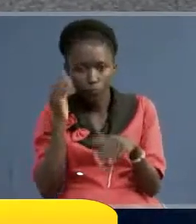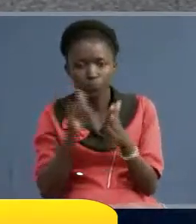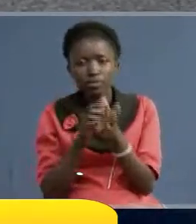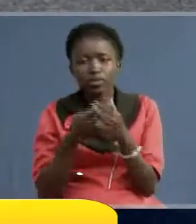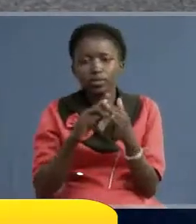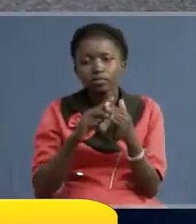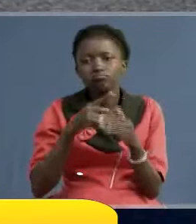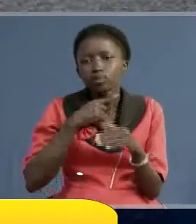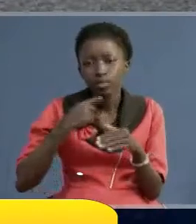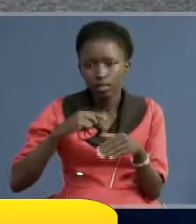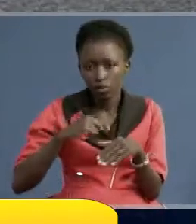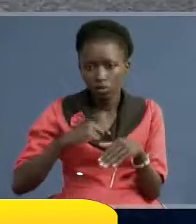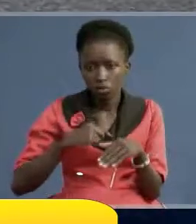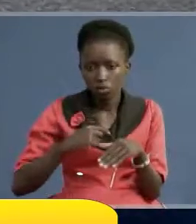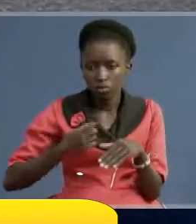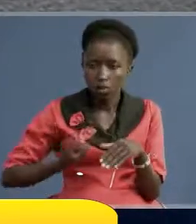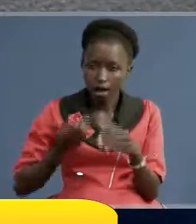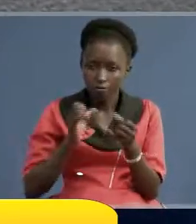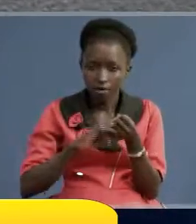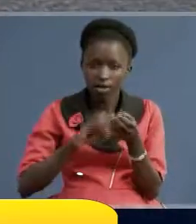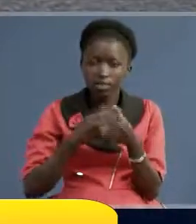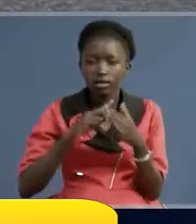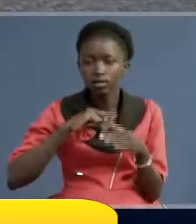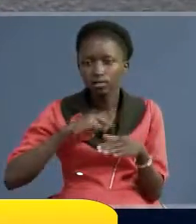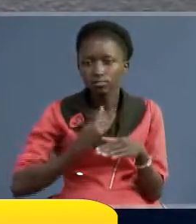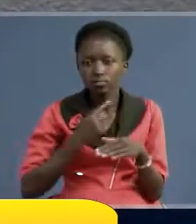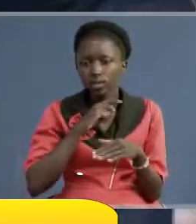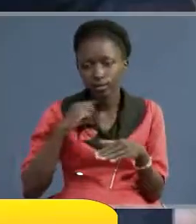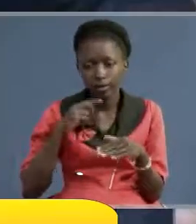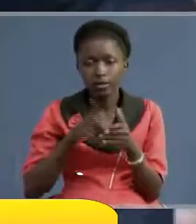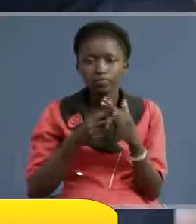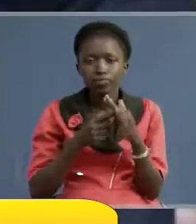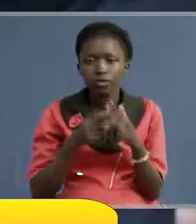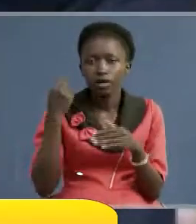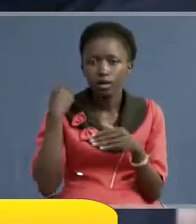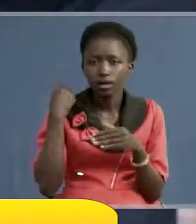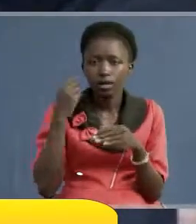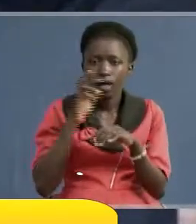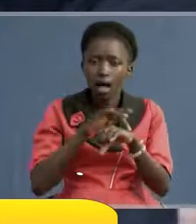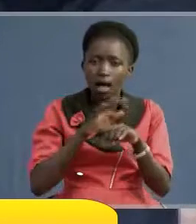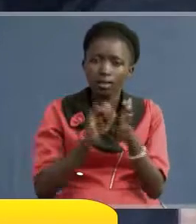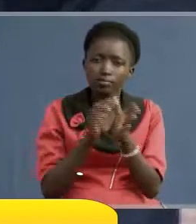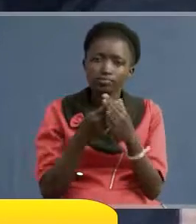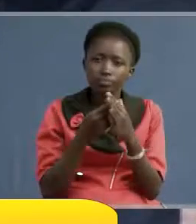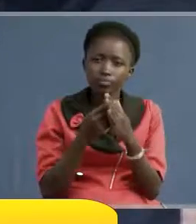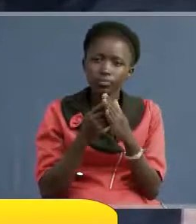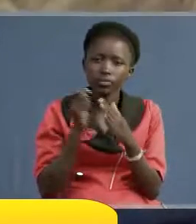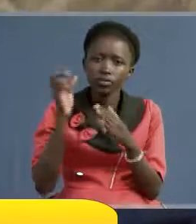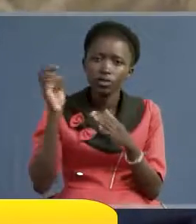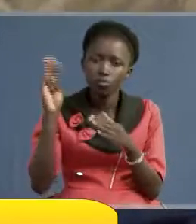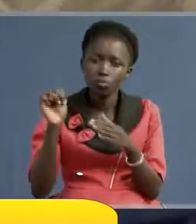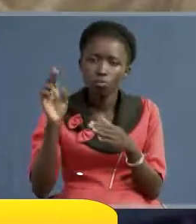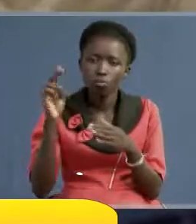na baadaye kumpiga risasi mkewe na hatimaye kujiua. Mapema mwaka huu afisa wa polisi Abdulaziz